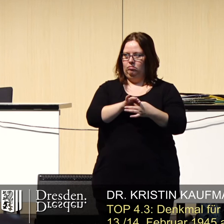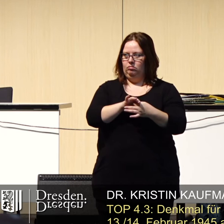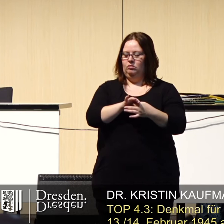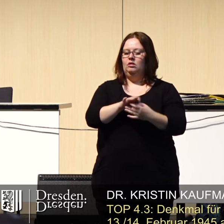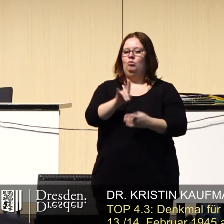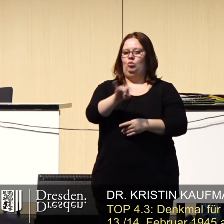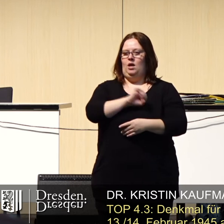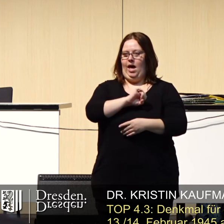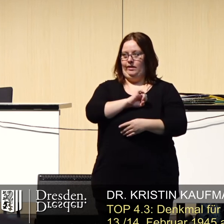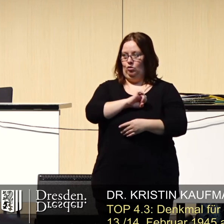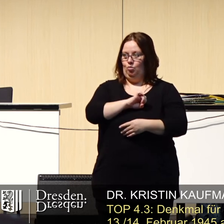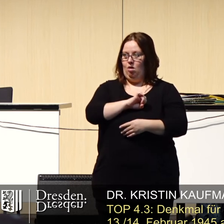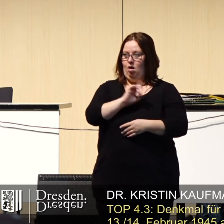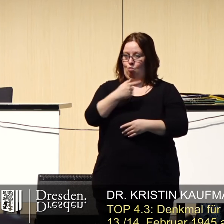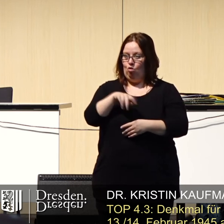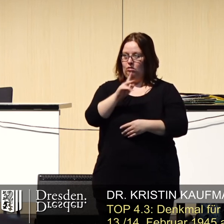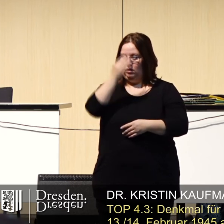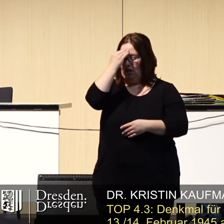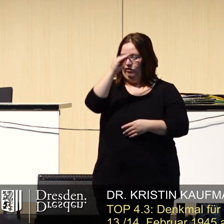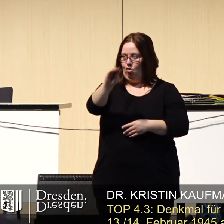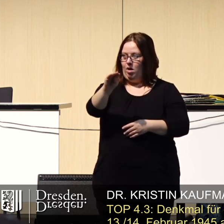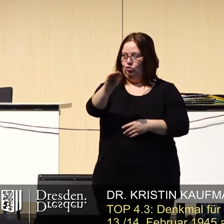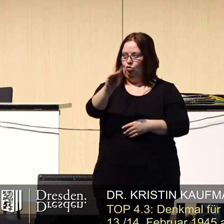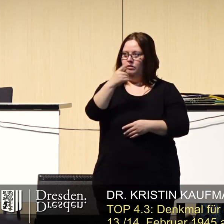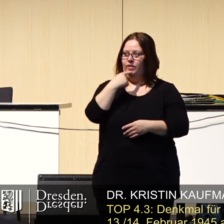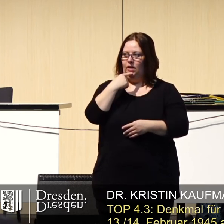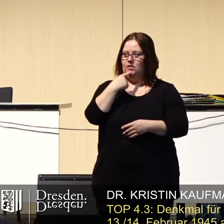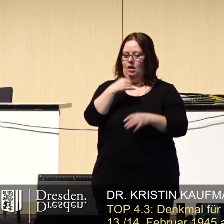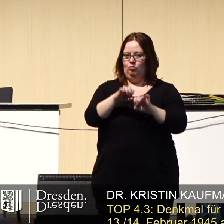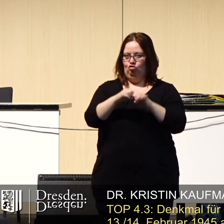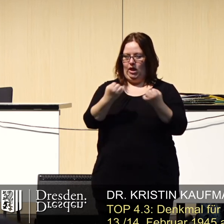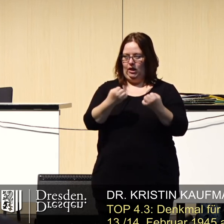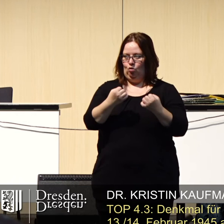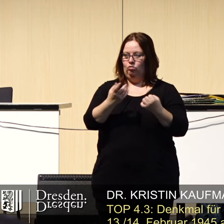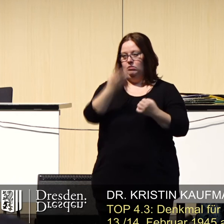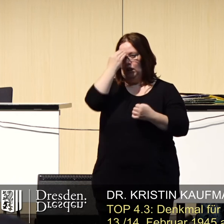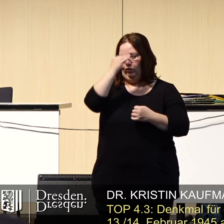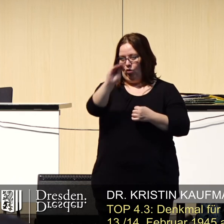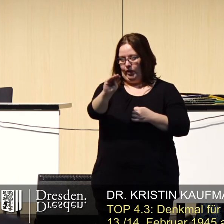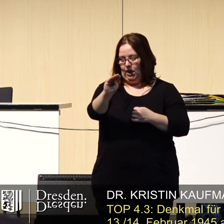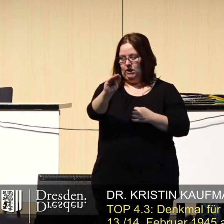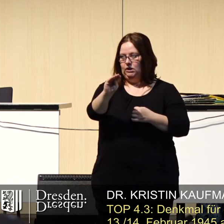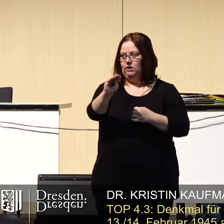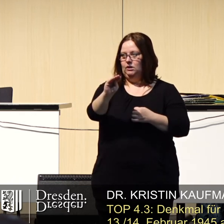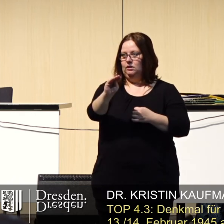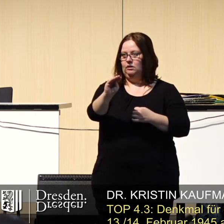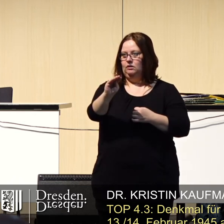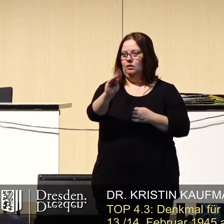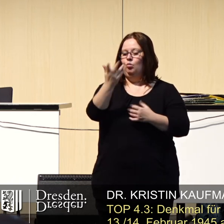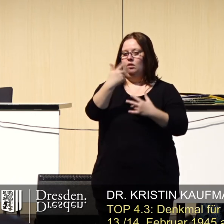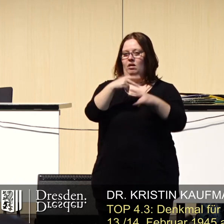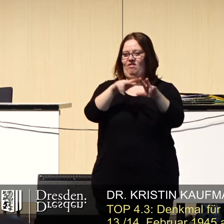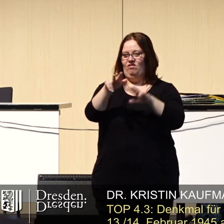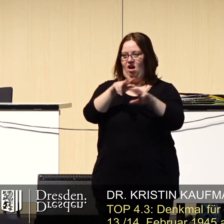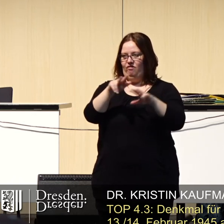Der Eigentümer wurde über den Tatbestand der Sachbeschädigung umgehend informiert. Der Verwaltung